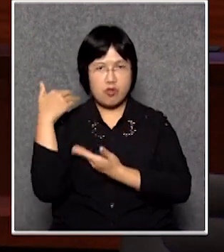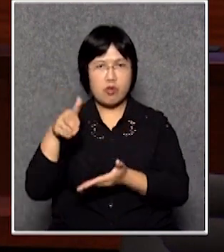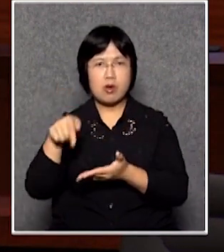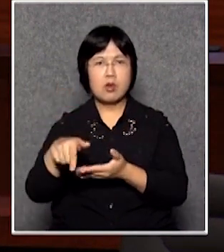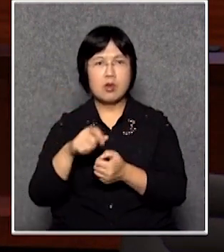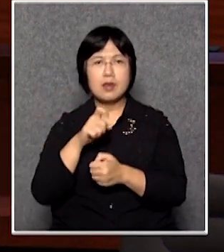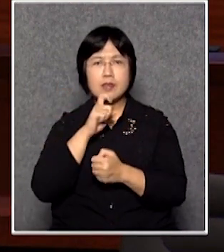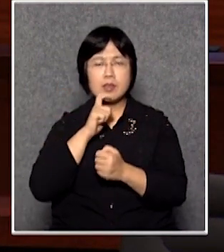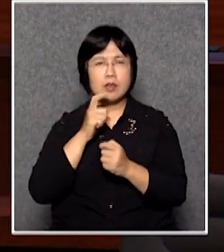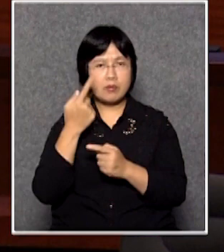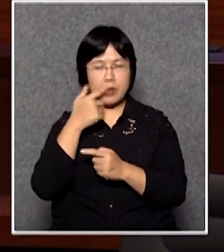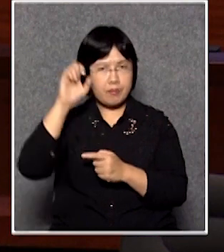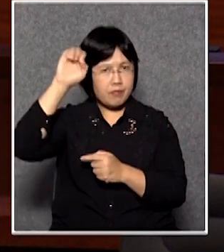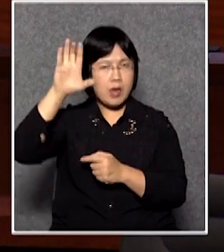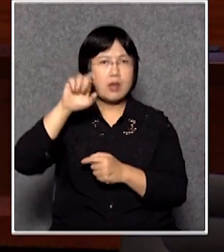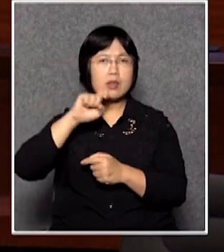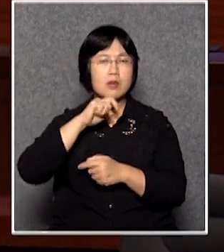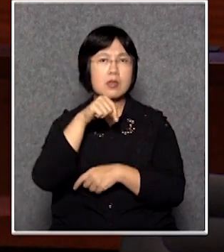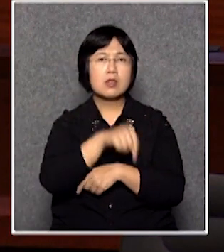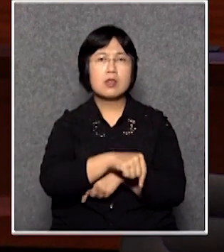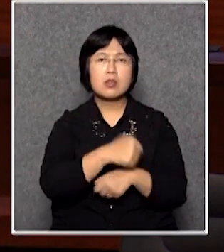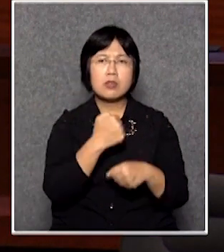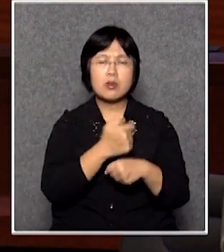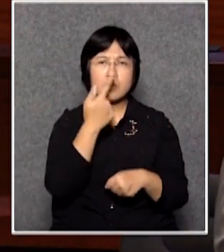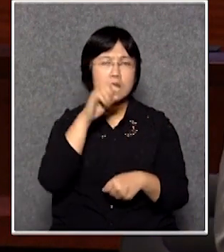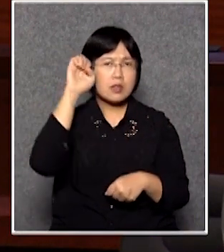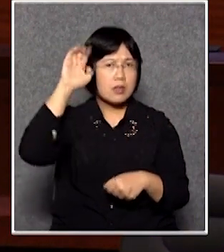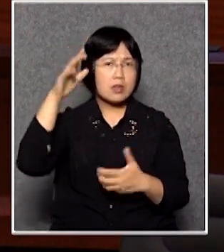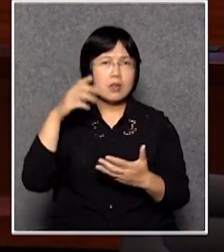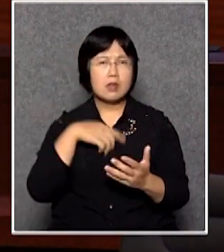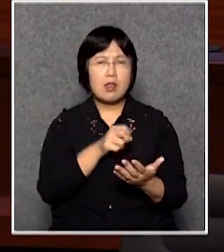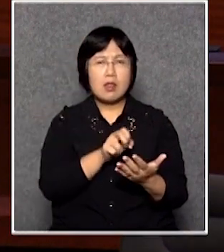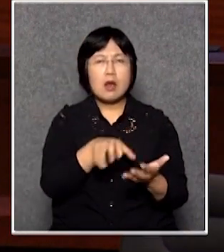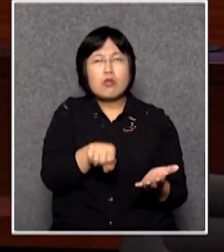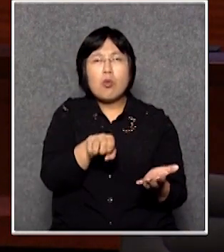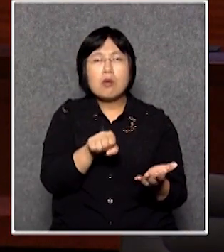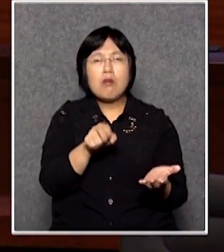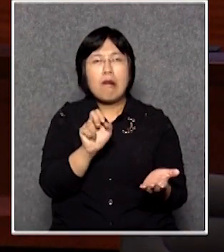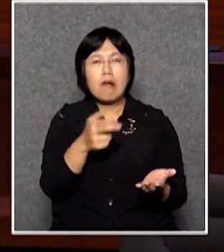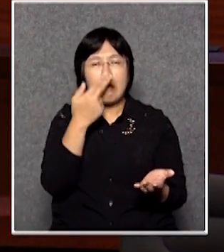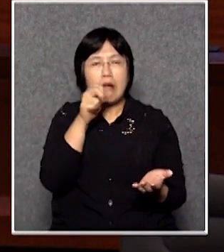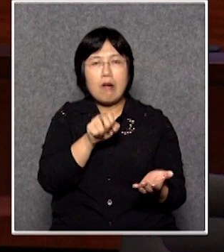是有發明的。我們現在要搞創新科技，這是停留在應用的階段。